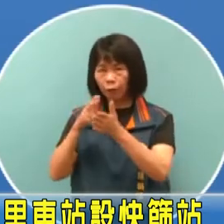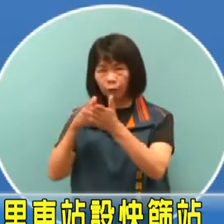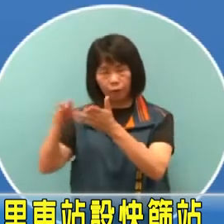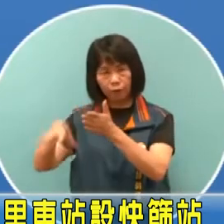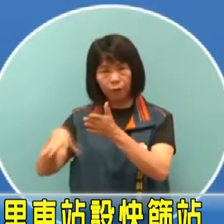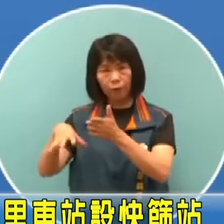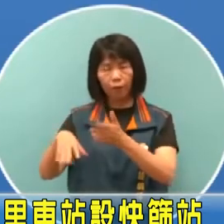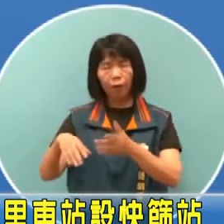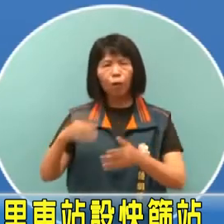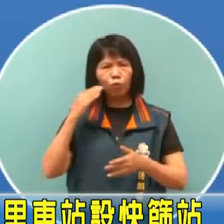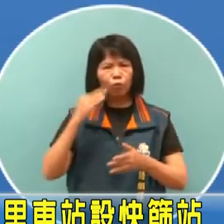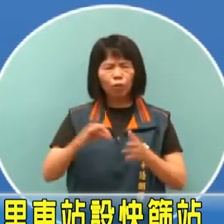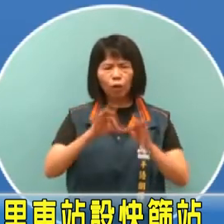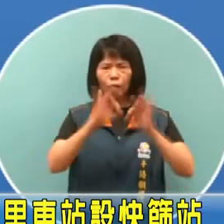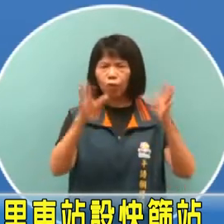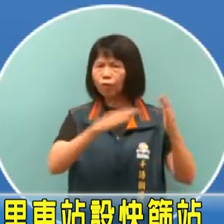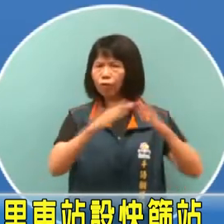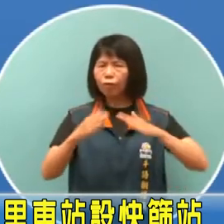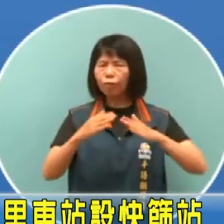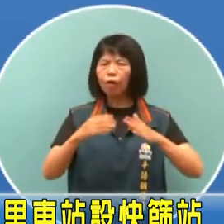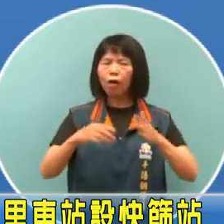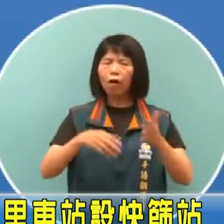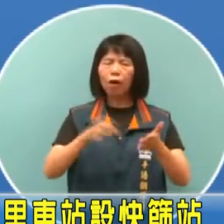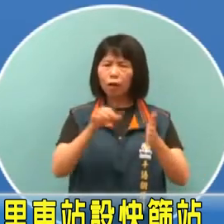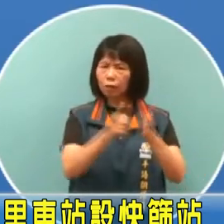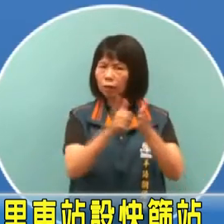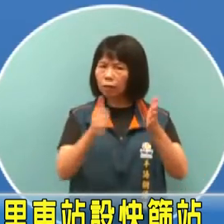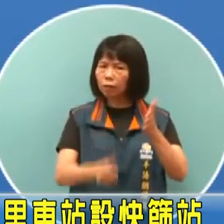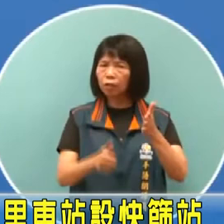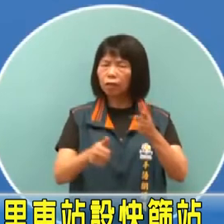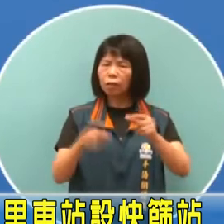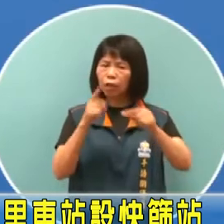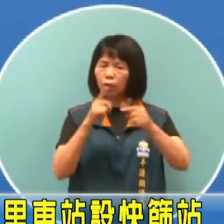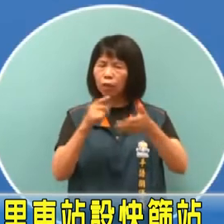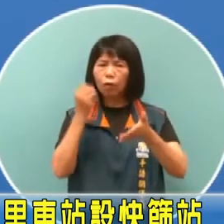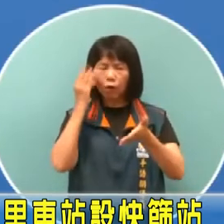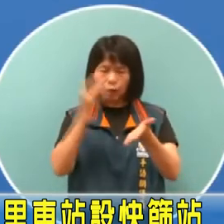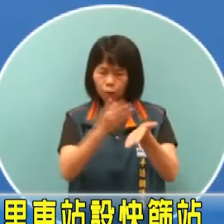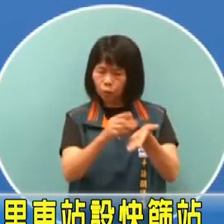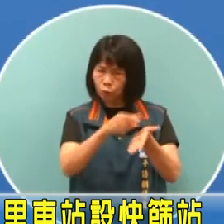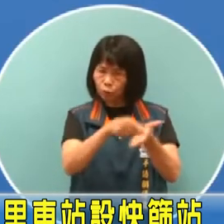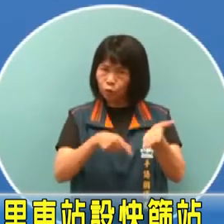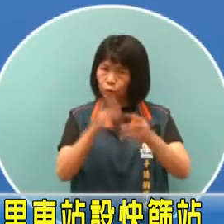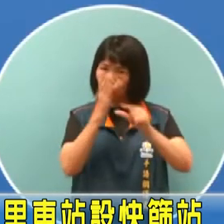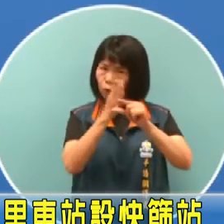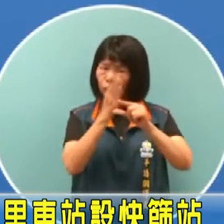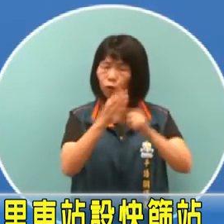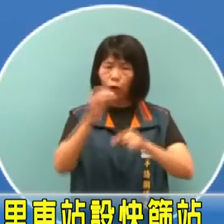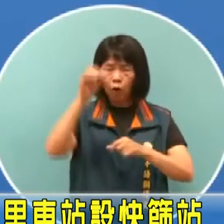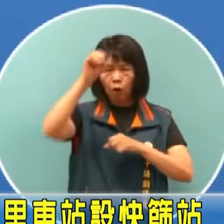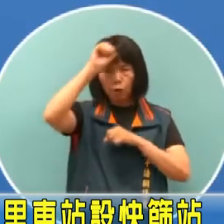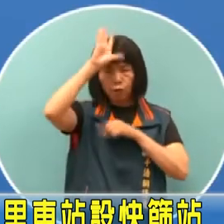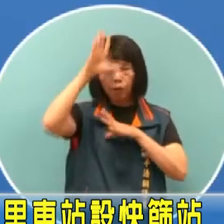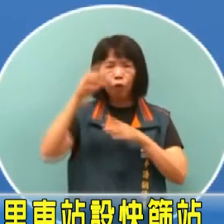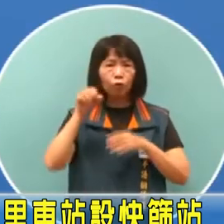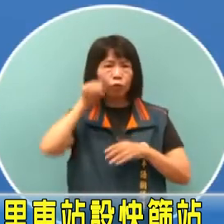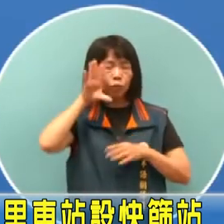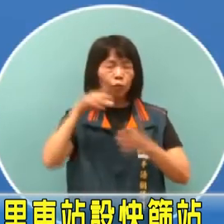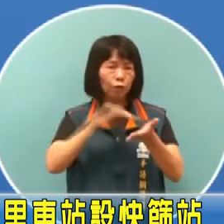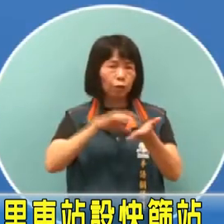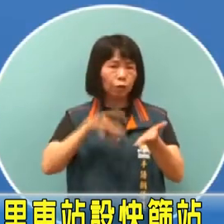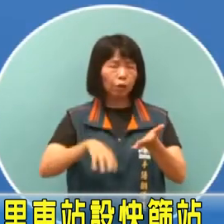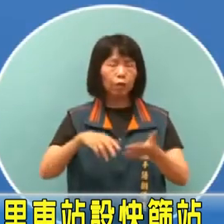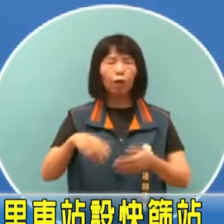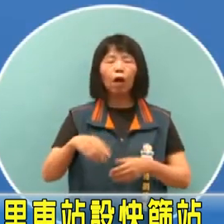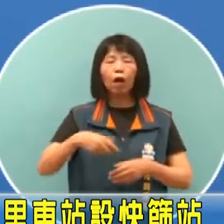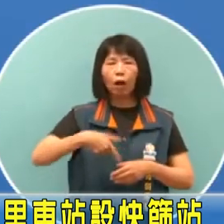能在光复或瑞穗站来下车的话，在中区的部分，我们有这个凤荣医院可以免费来